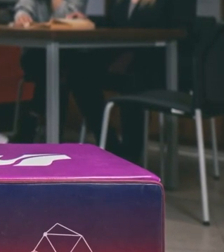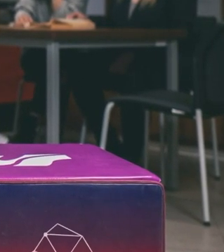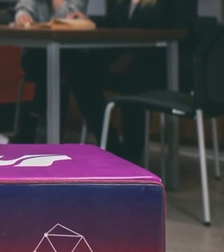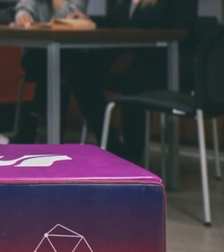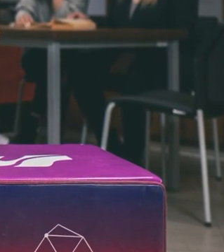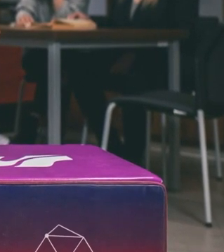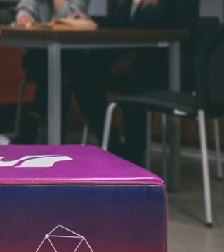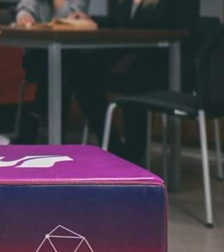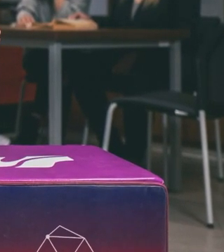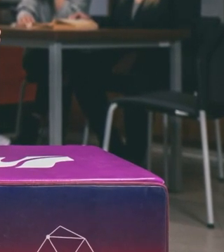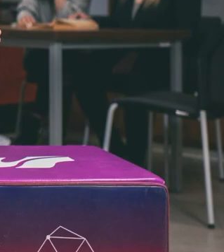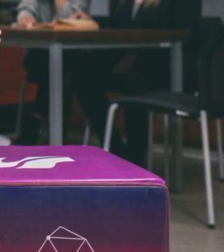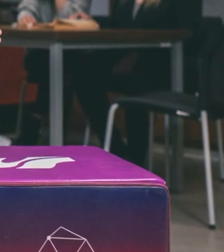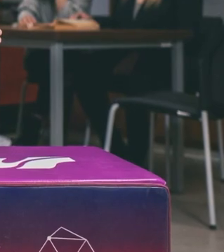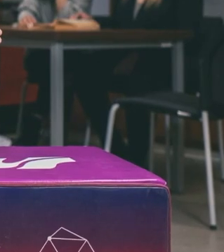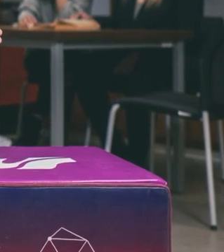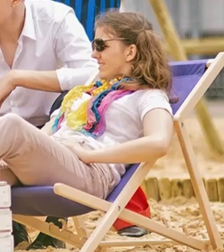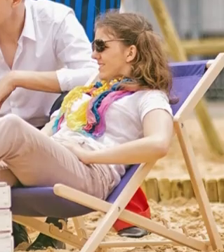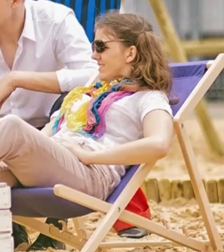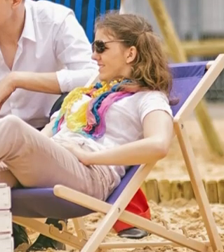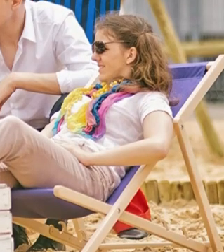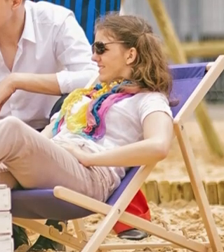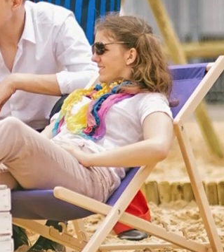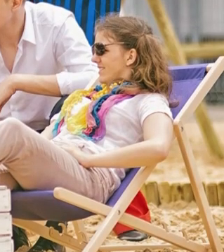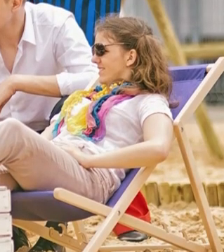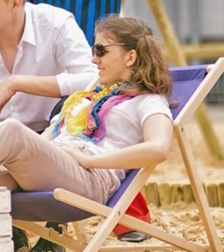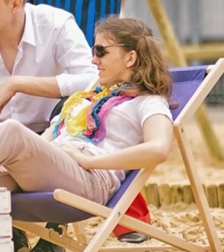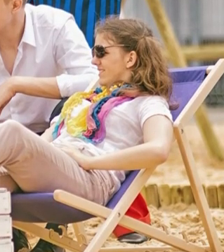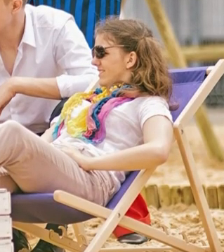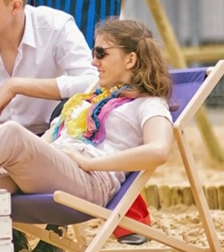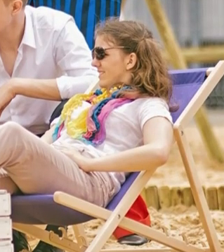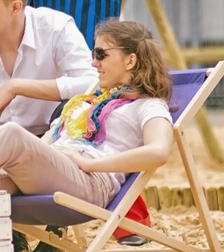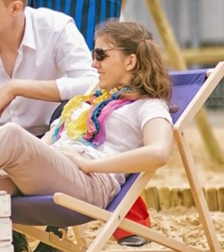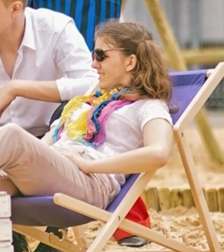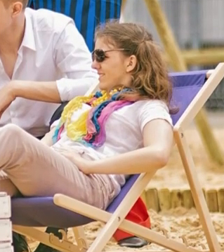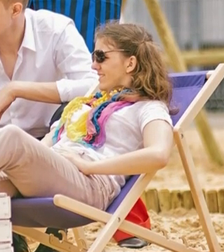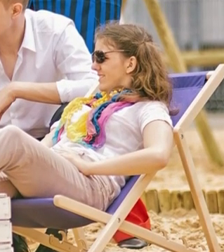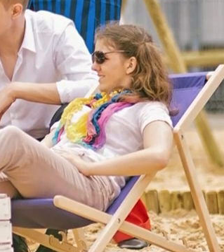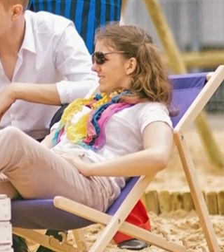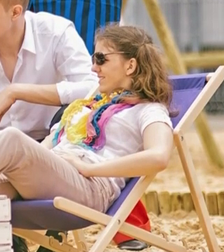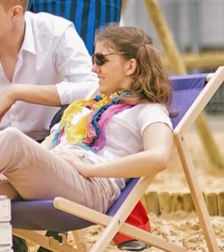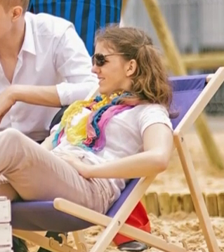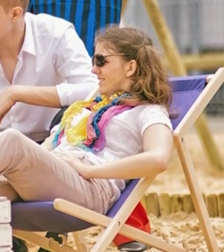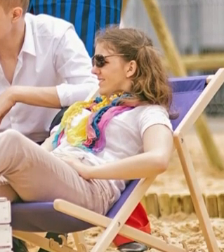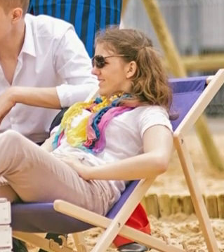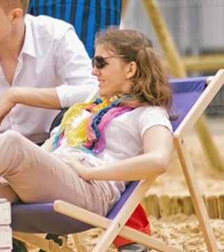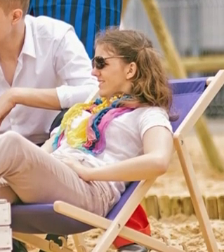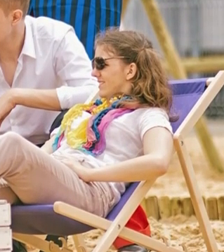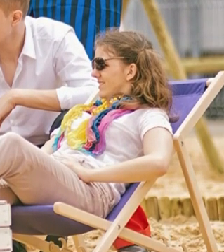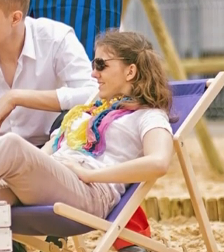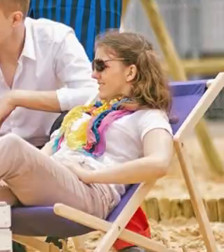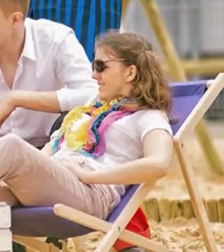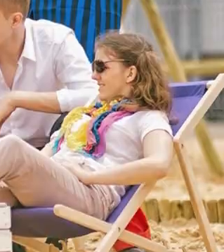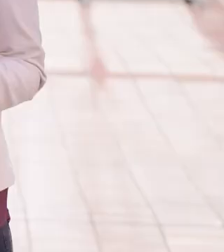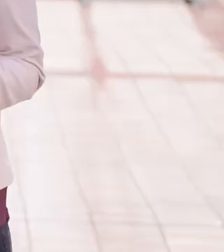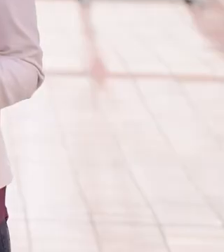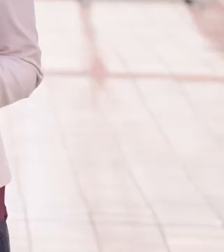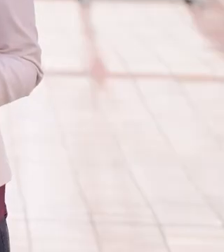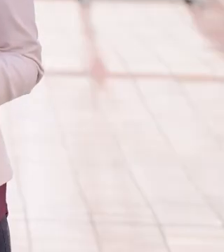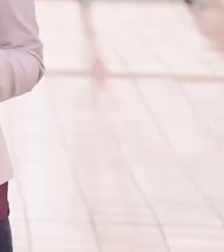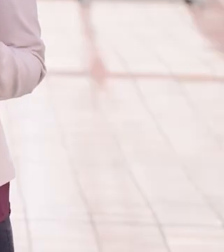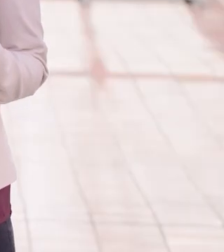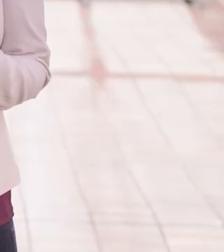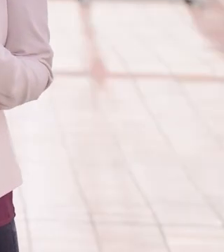formalnej modyfikujemy niektóre wymagania, czyli może zmienić się forma zaliczenia egzaminu, forma obecności